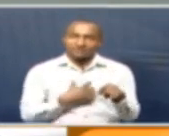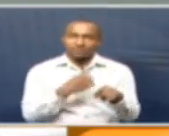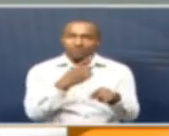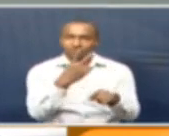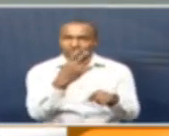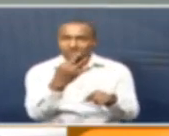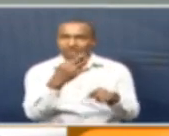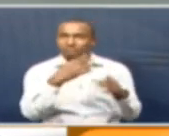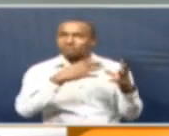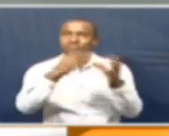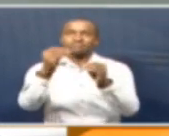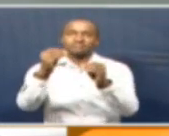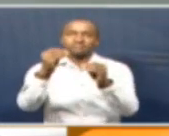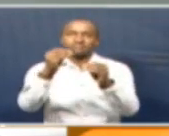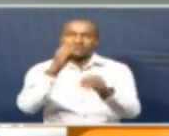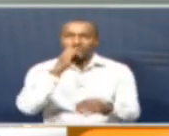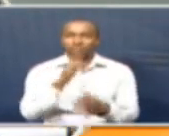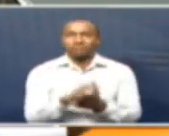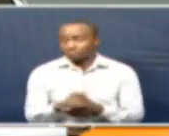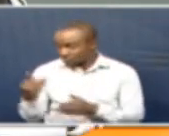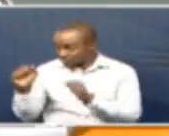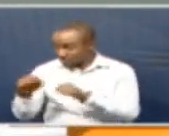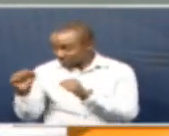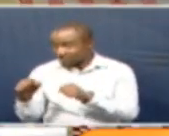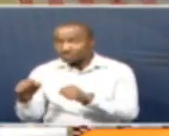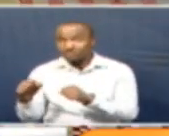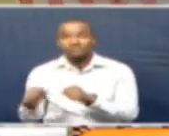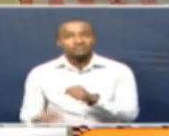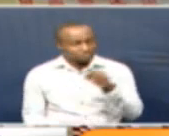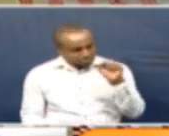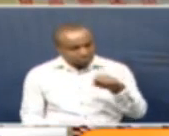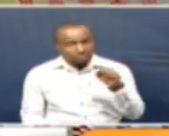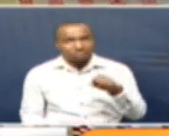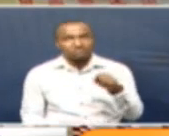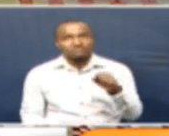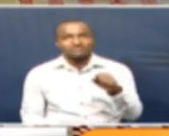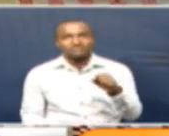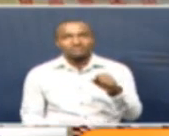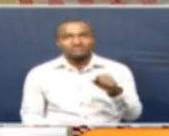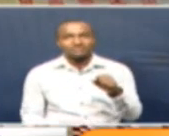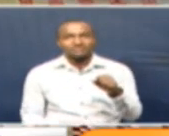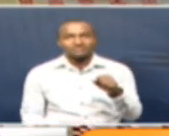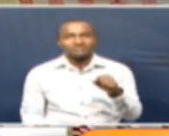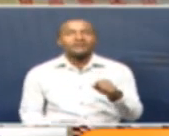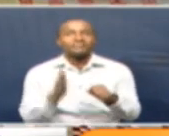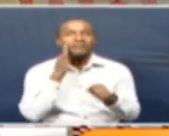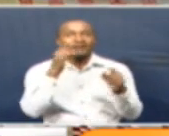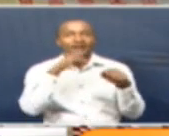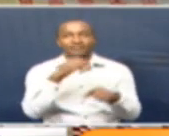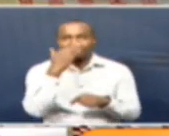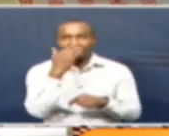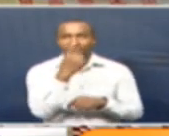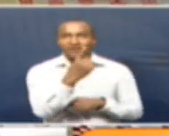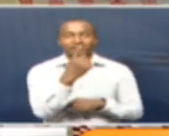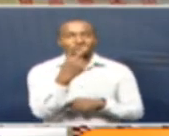siku ya pili uende zako. Joseph, nakubaliana nao. Nakubaliana nayo kuhusiana na masuala mama, akija siku moja, siku